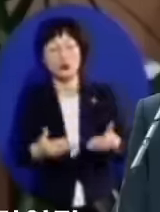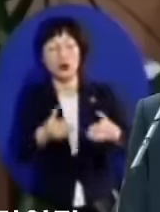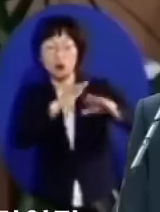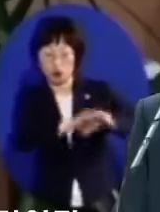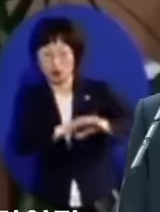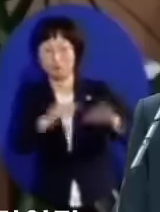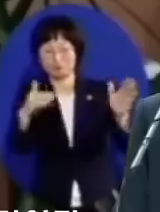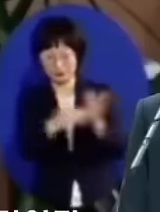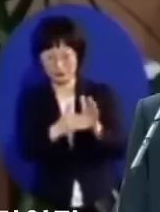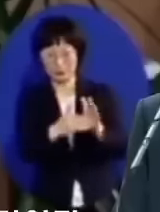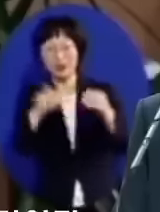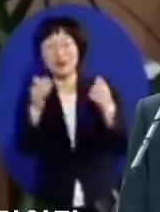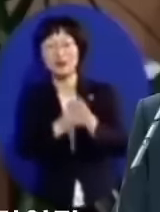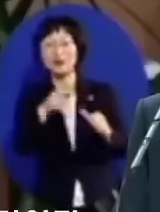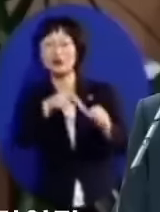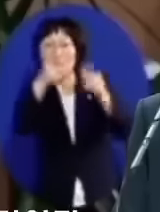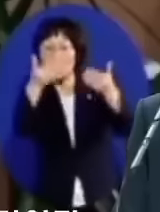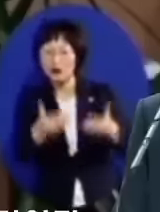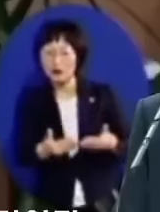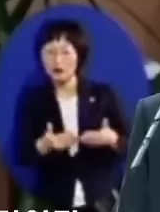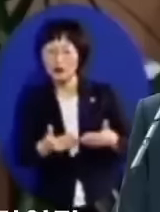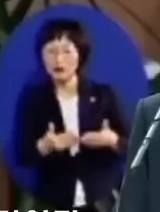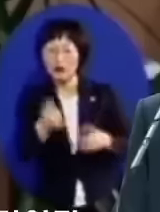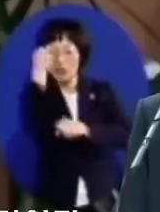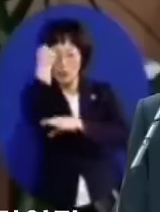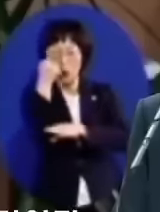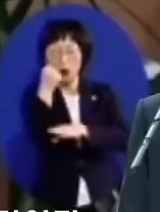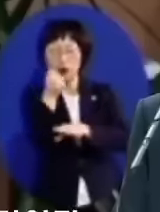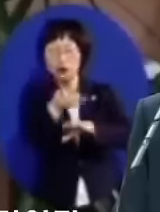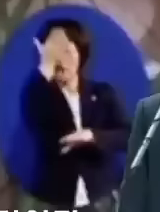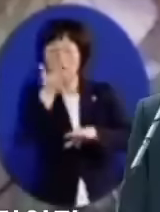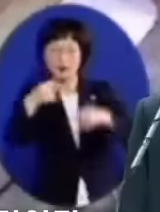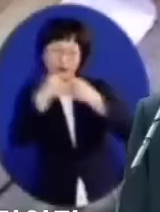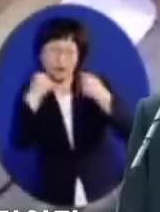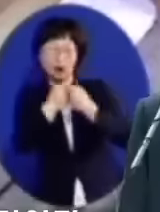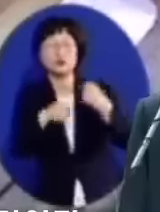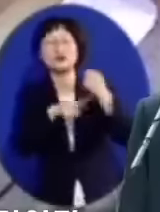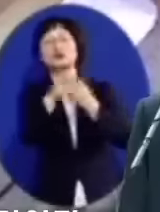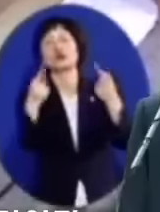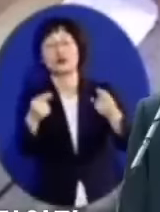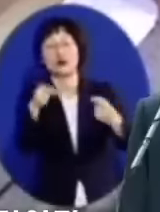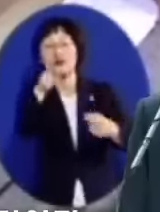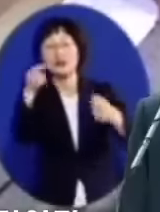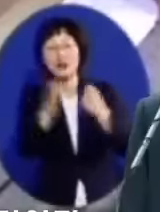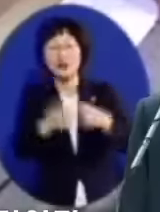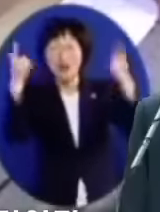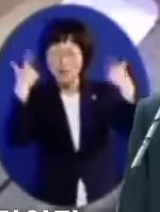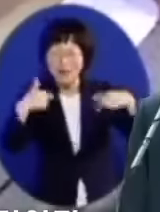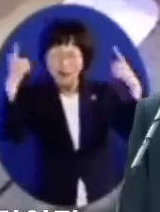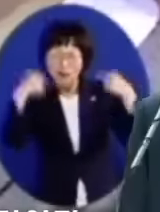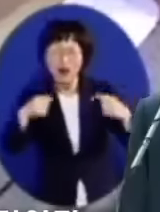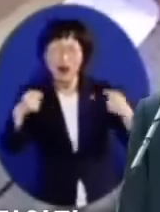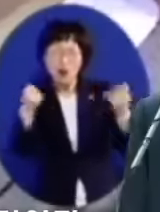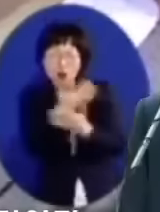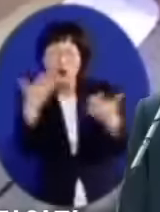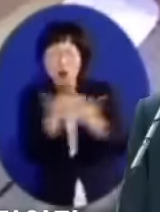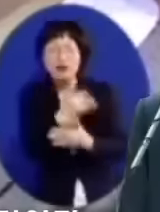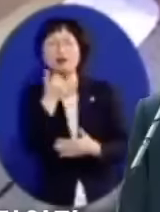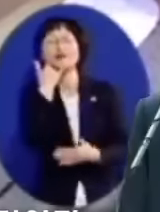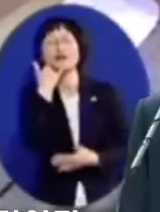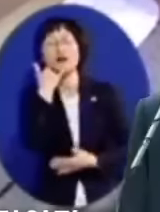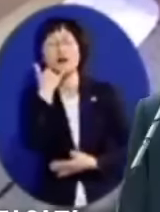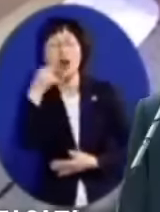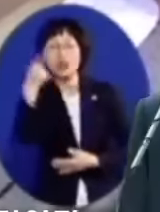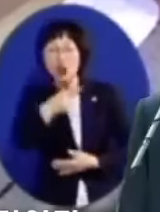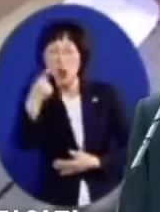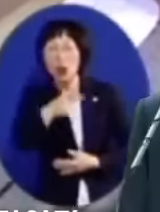놓았으니까 그 구원을 받아 놓은 터전 위에서 우리는 싸우는 것입니다. 그러므로 매일 회개해도 좋아요. 천번